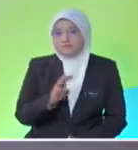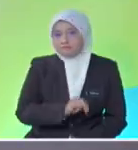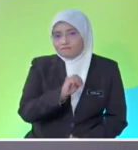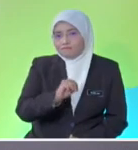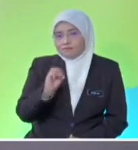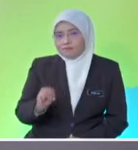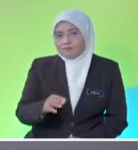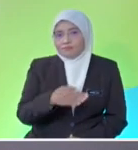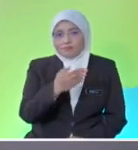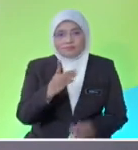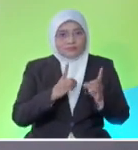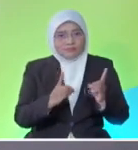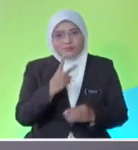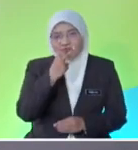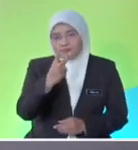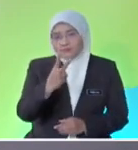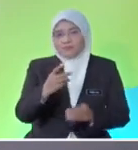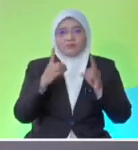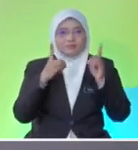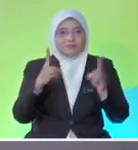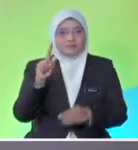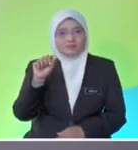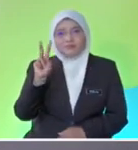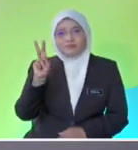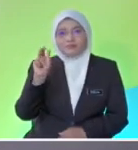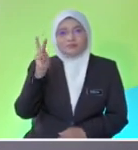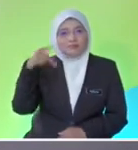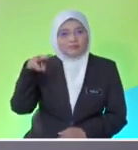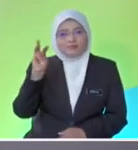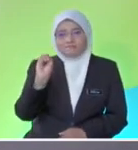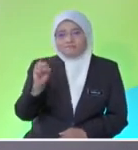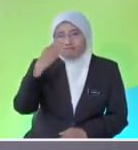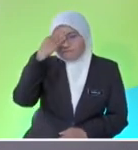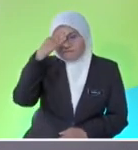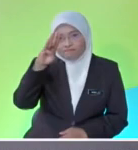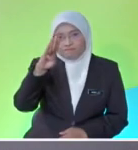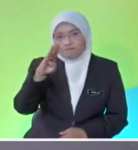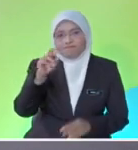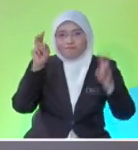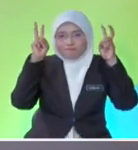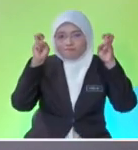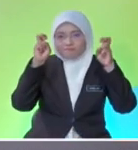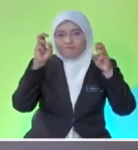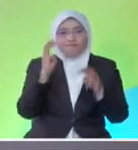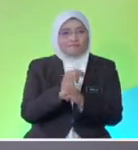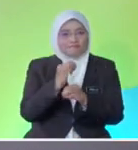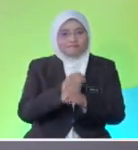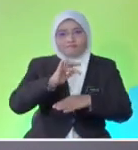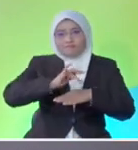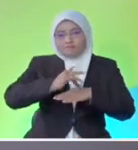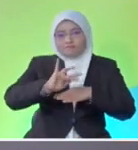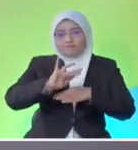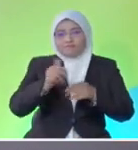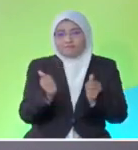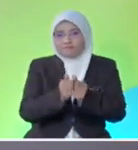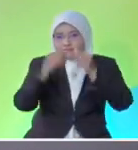Murid-murid, anda sedang menonton slot prasekolah di saluran Didik TV KPM bagi mata pelajaran matematik awal dengan Cikgu Zuriana. Cikgu,